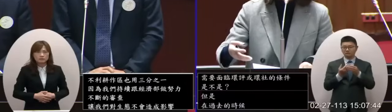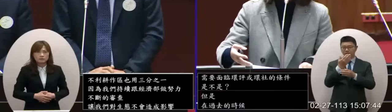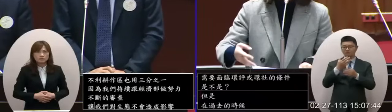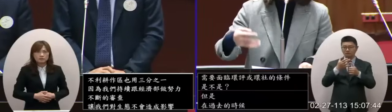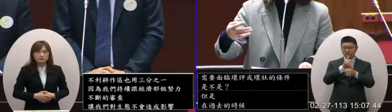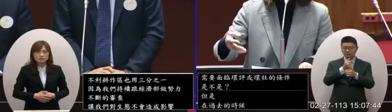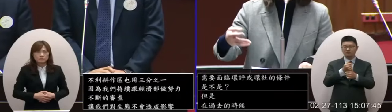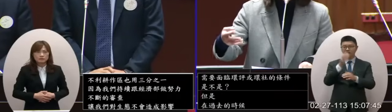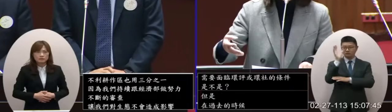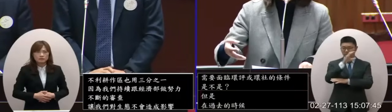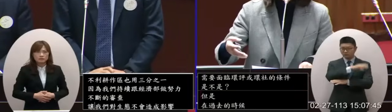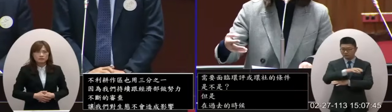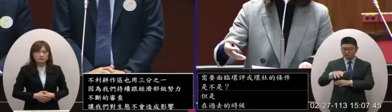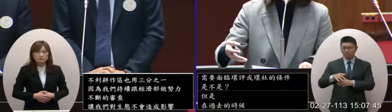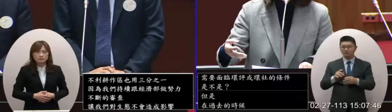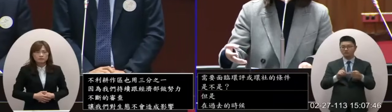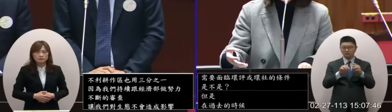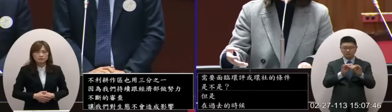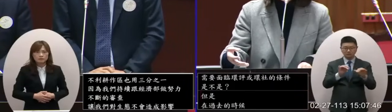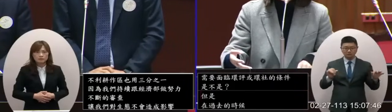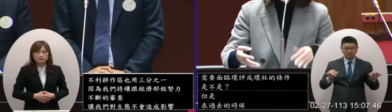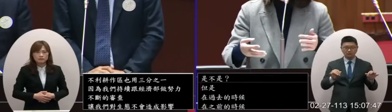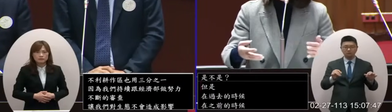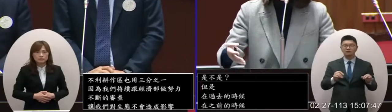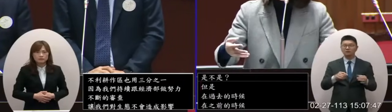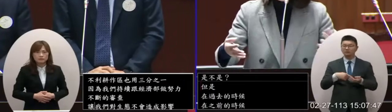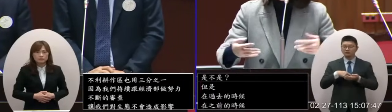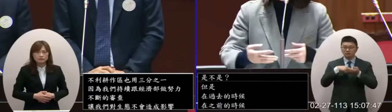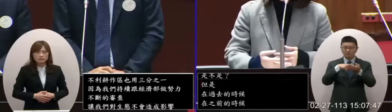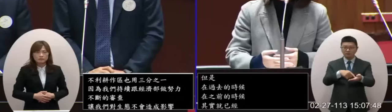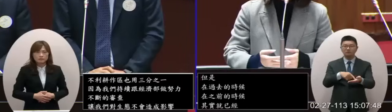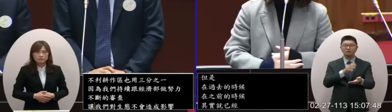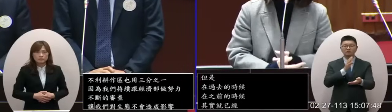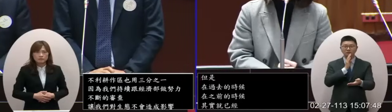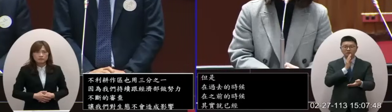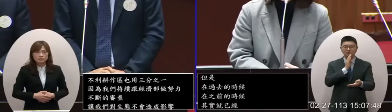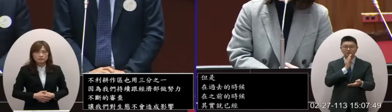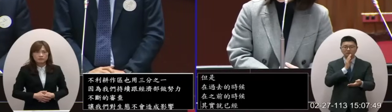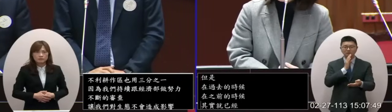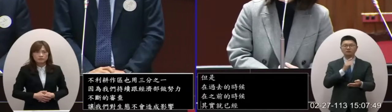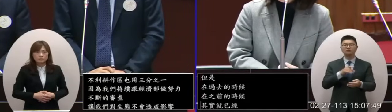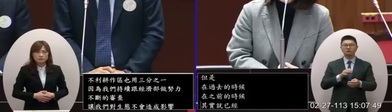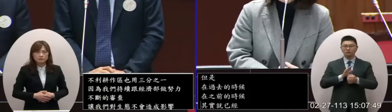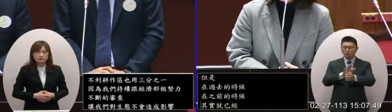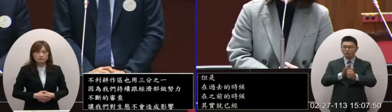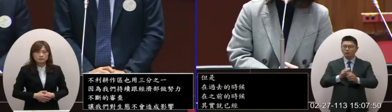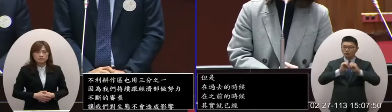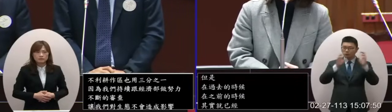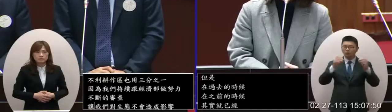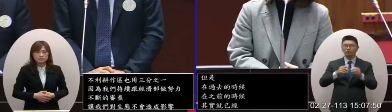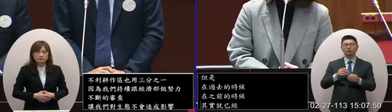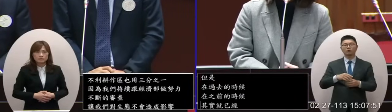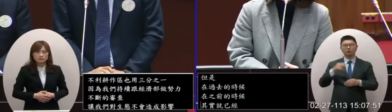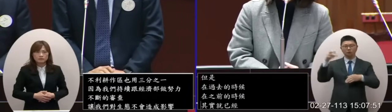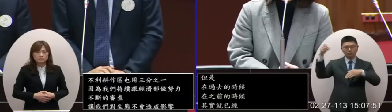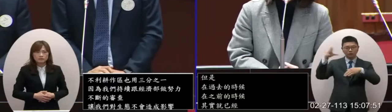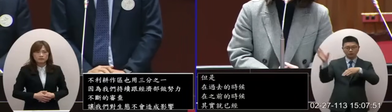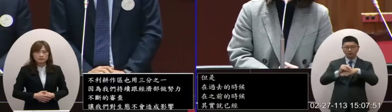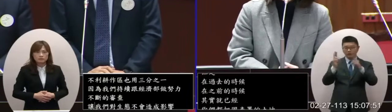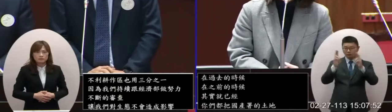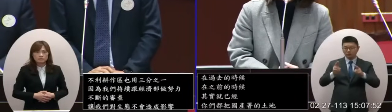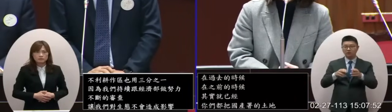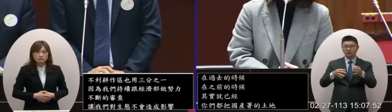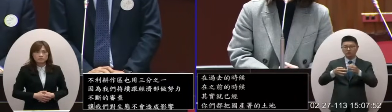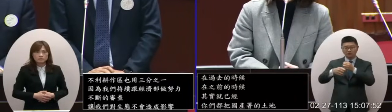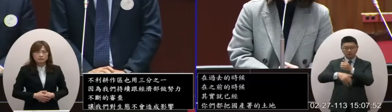部会的土地都已经希望设定成就是大家共同来推光电了，是不是？我知道